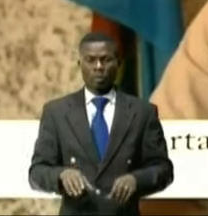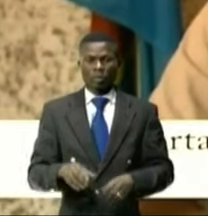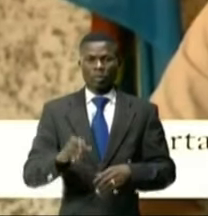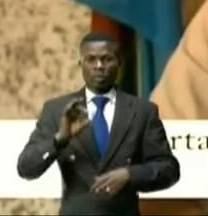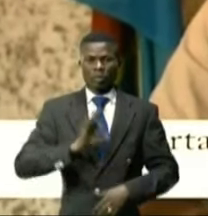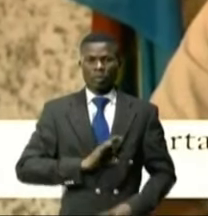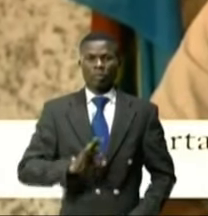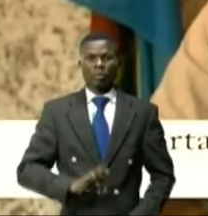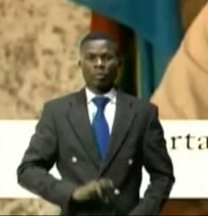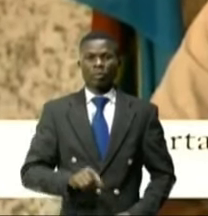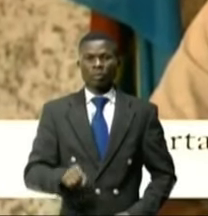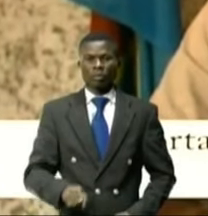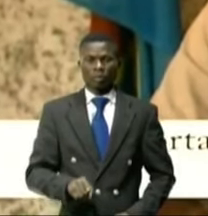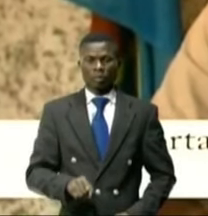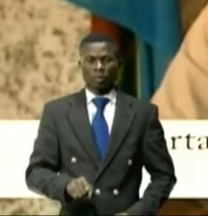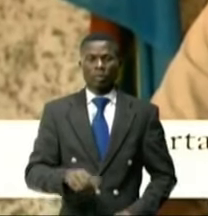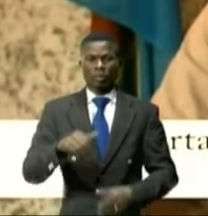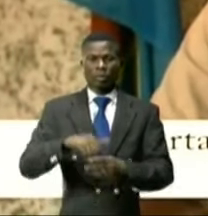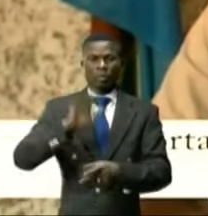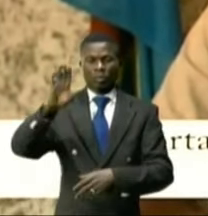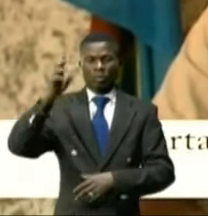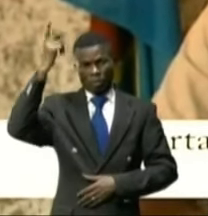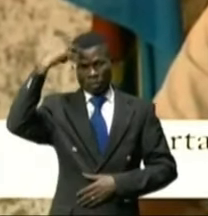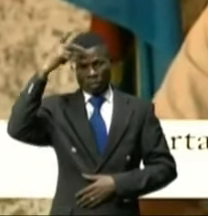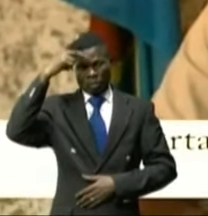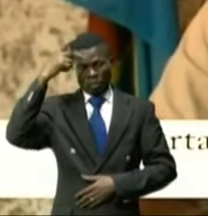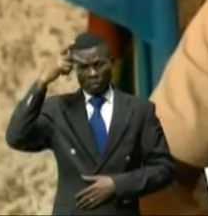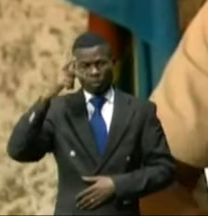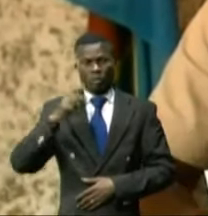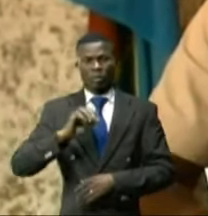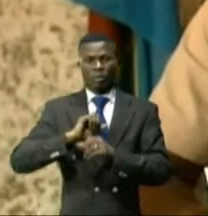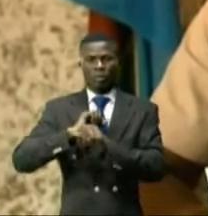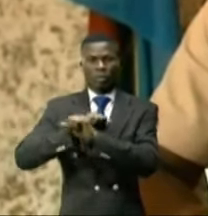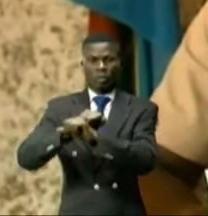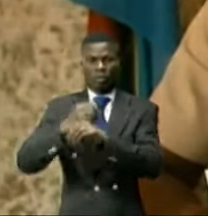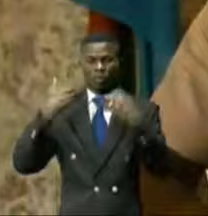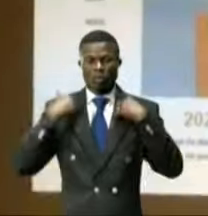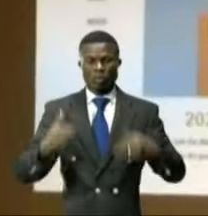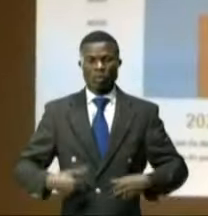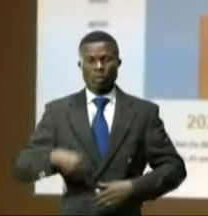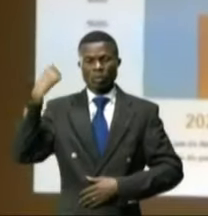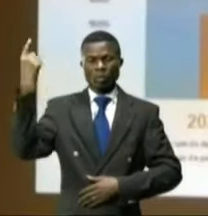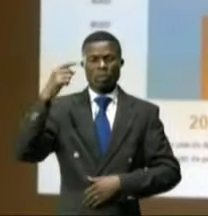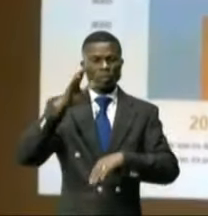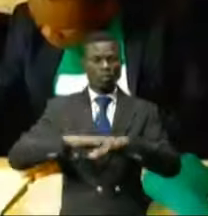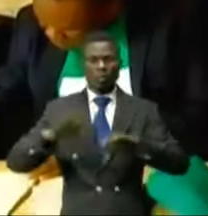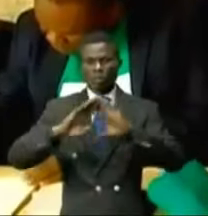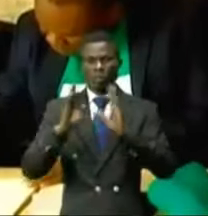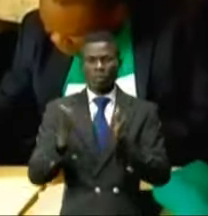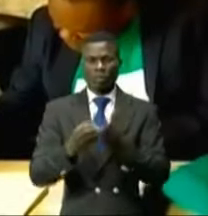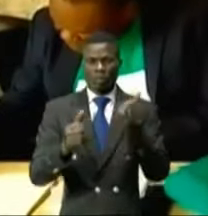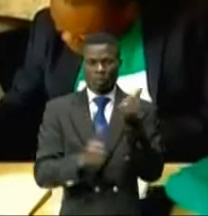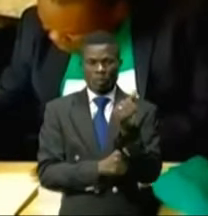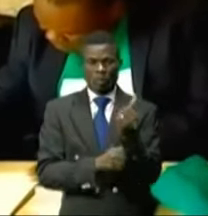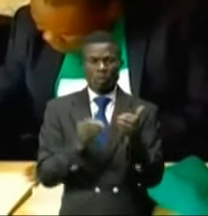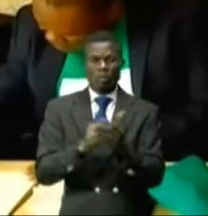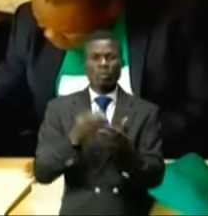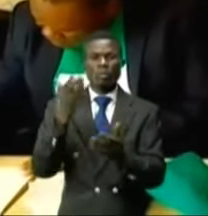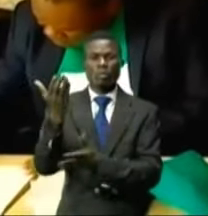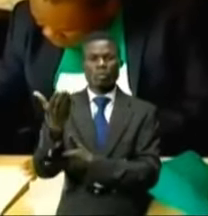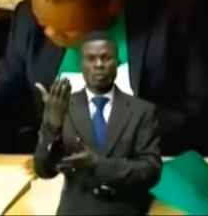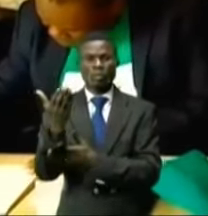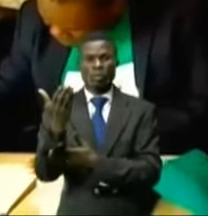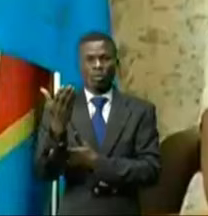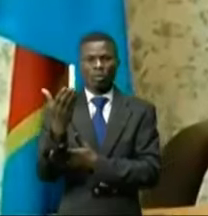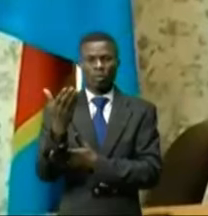Tshisekedi Tshilombo, par sa politique de la couverture santé universelle. Jennifer Tamba a également plaidé pour